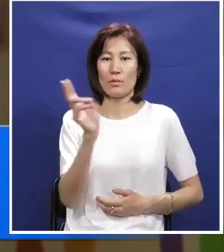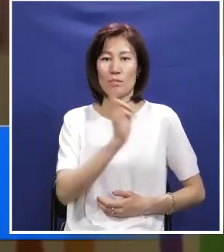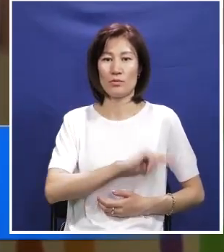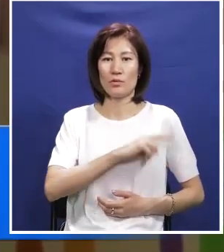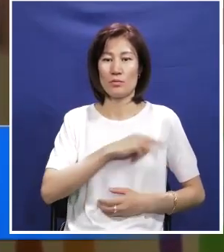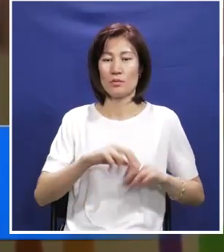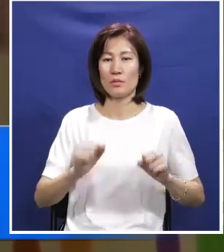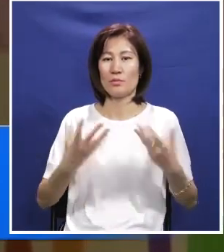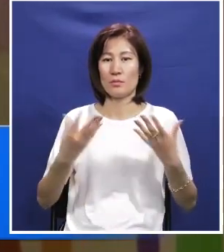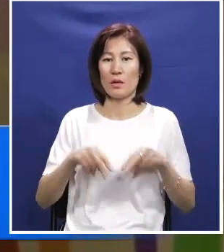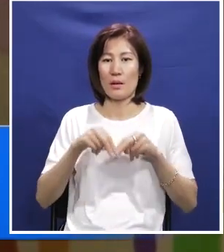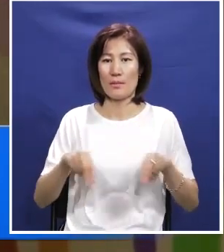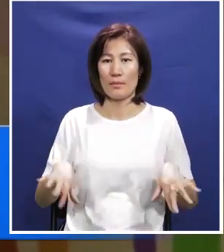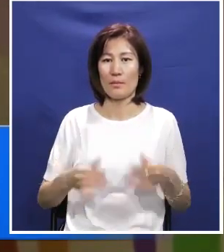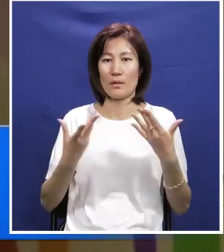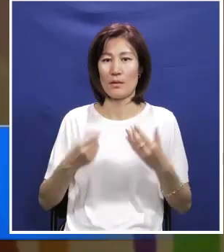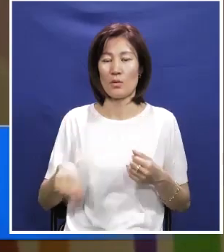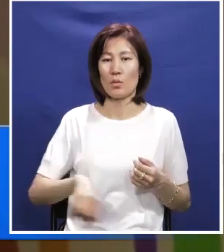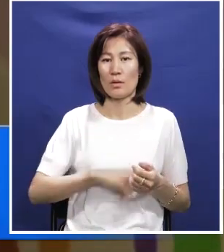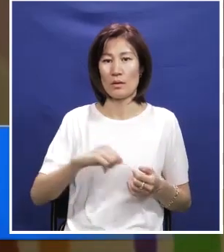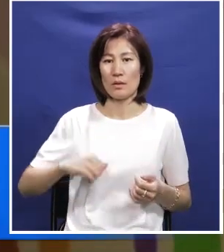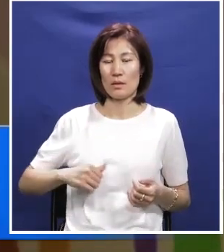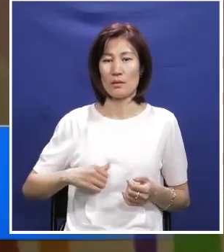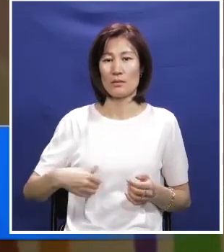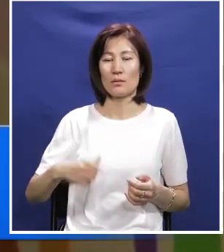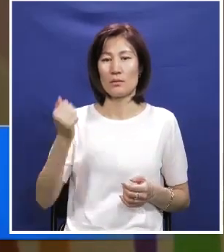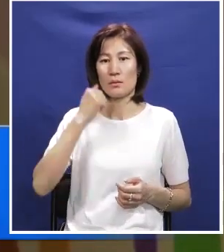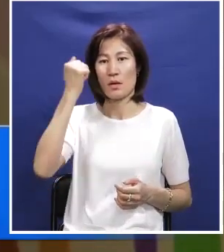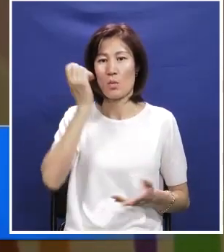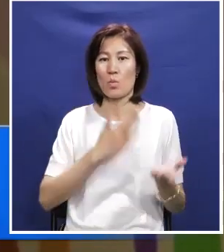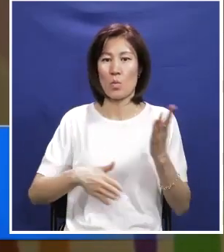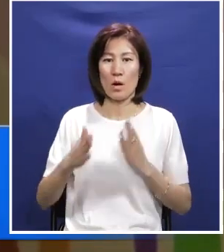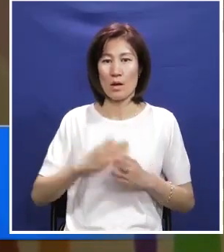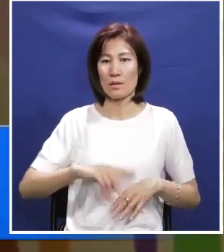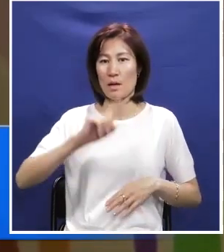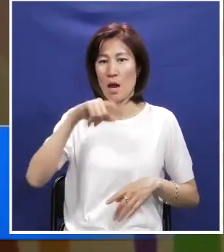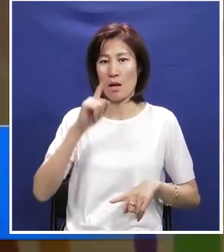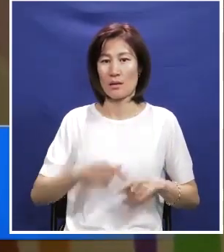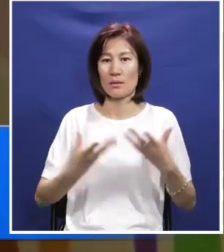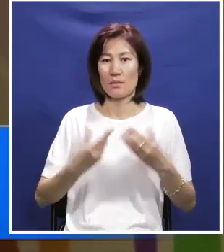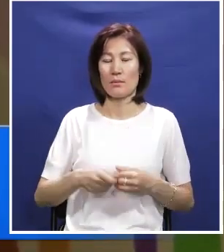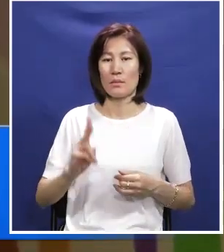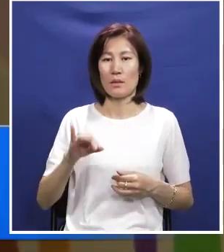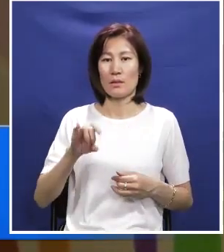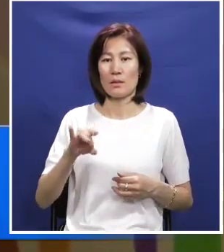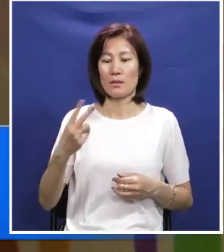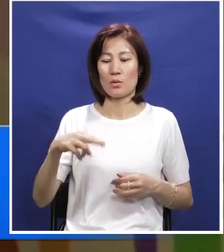атыр. Оған біз президентімізге өзімізді алғышымызды, өзімізді қуанышымызды айтамыз. Осы